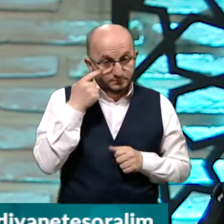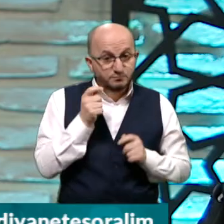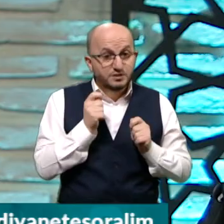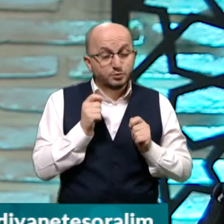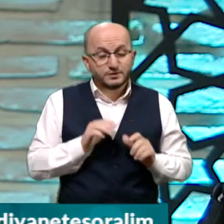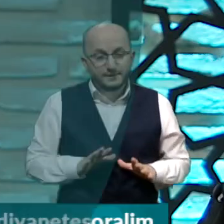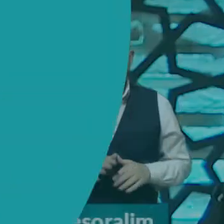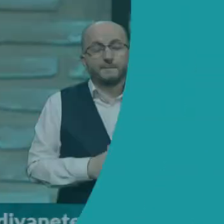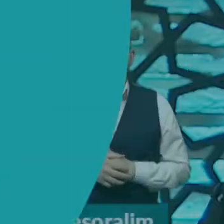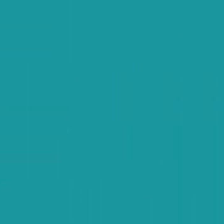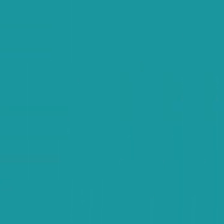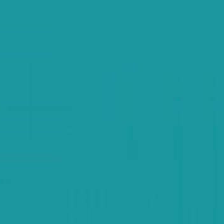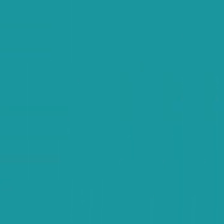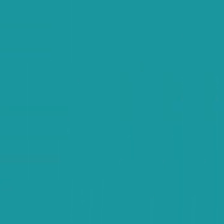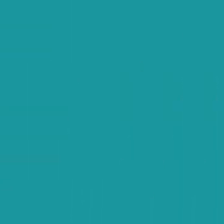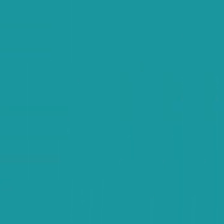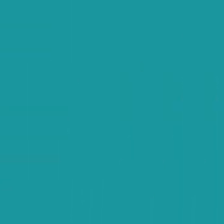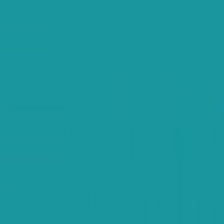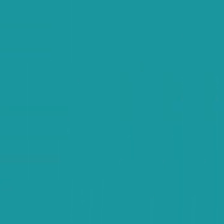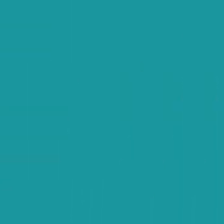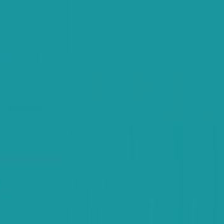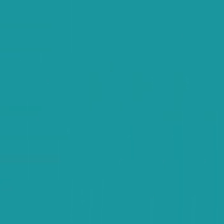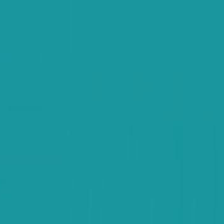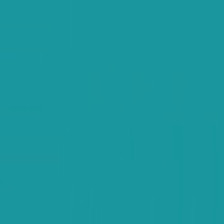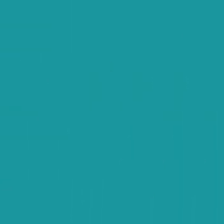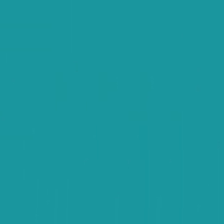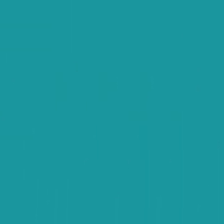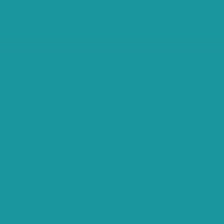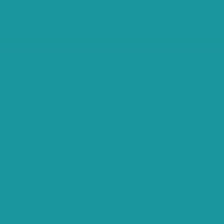zorunlu değil o anlamda diyorum Allah razı olsun sun